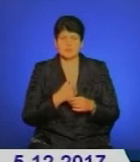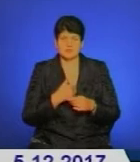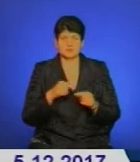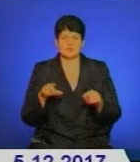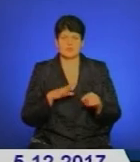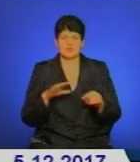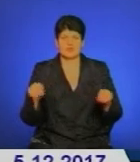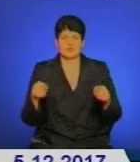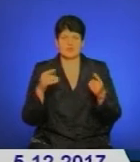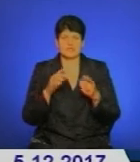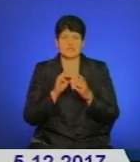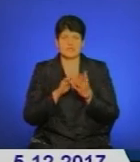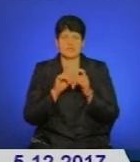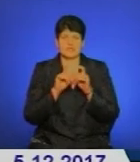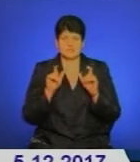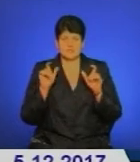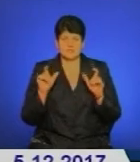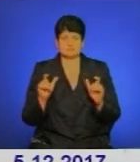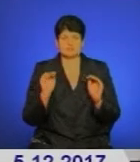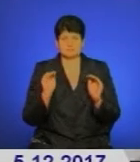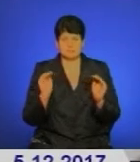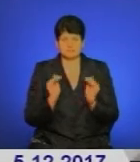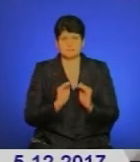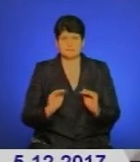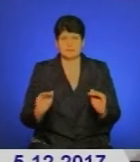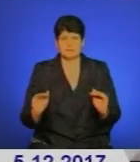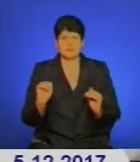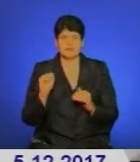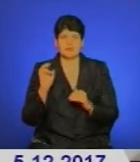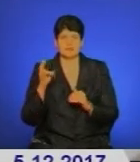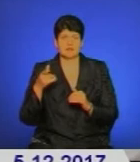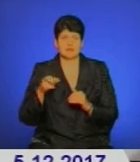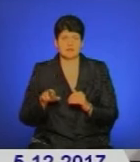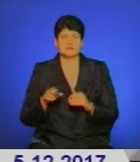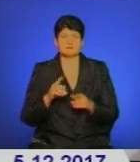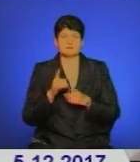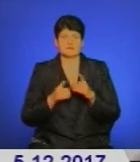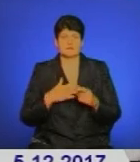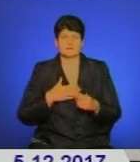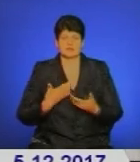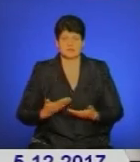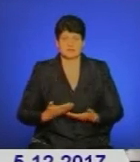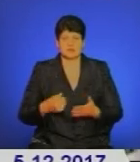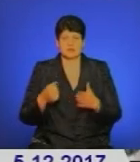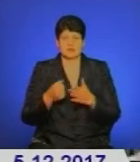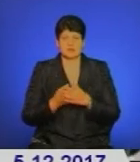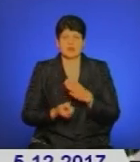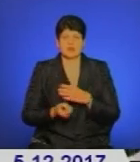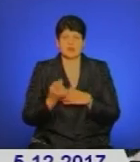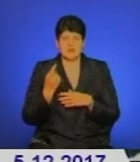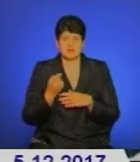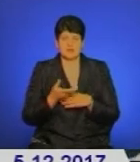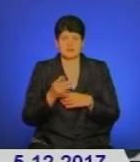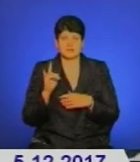реабілітаційний центр, навіть для таких маленьких, як садочок. Ангелінка змінила наше життя, тому що до появи